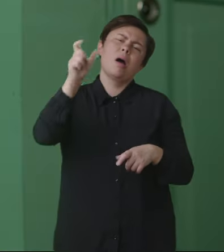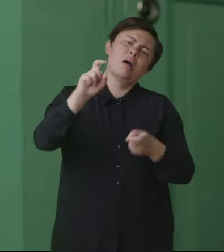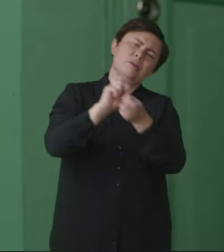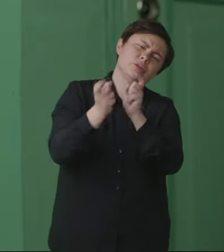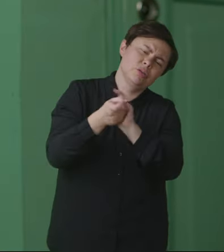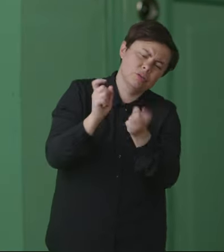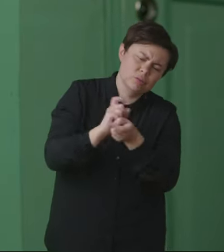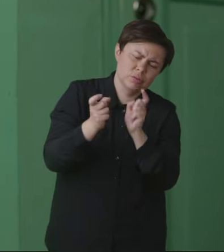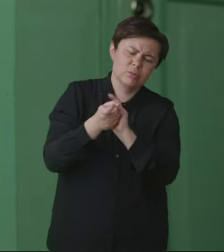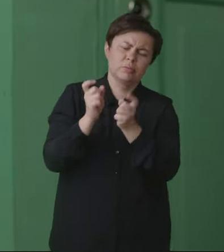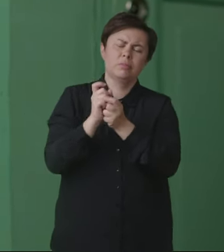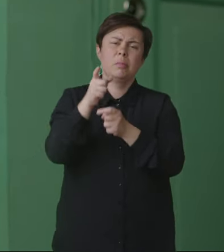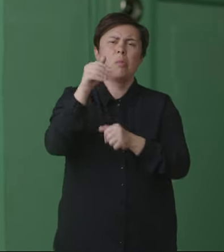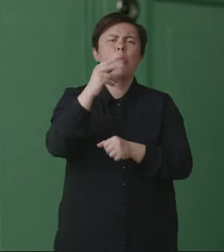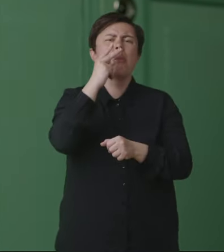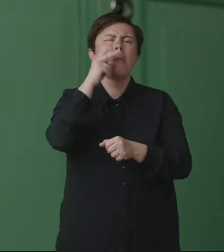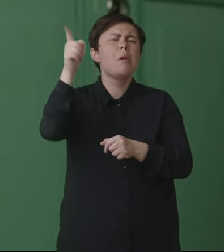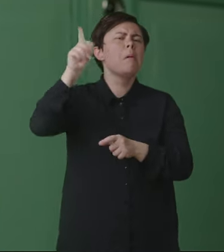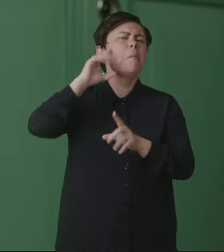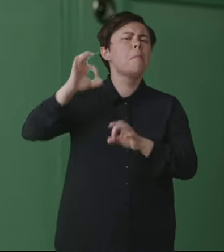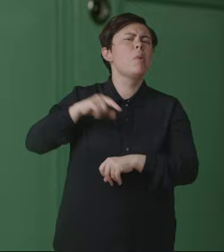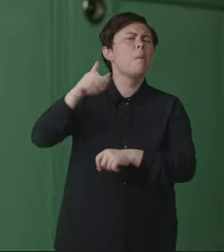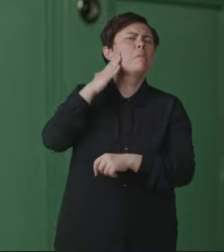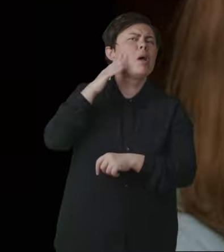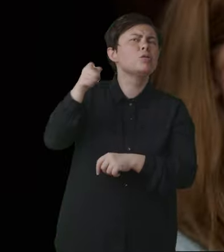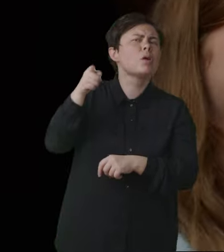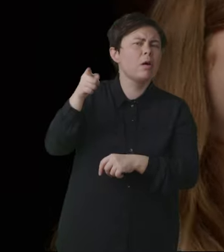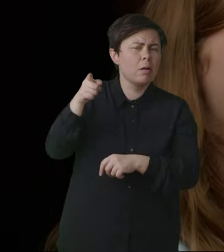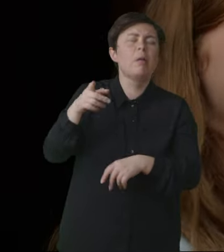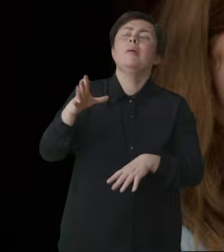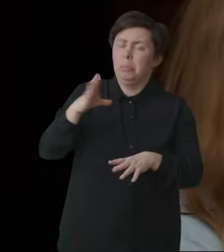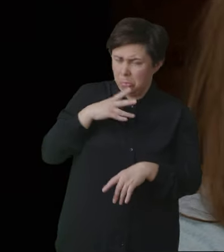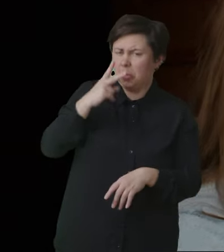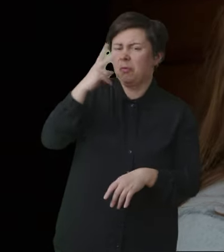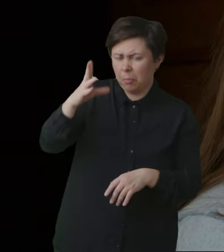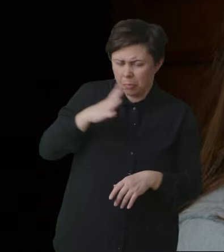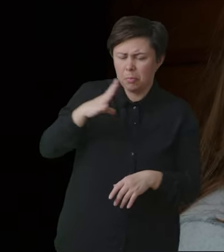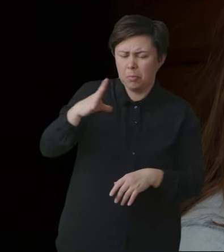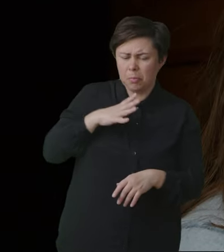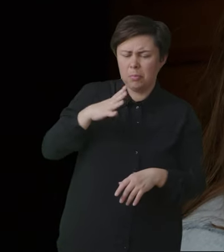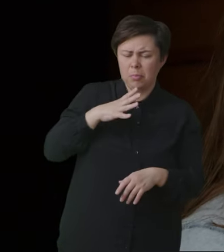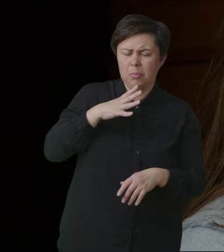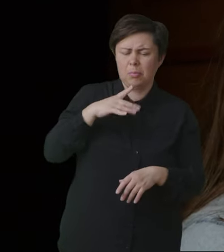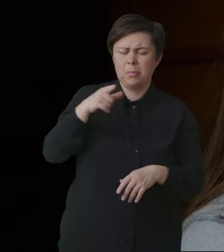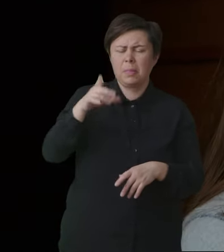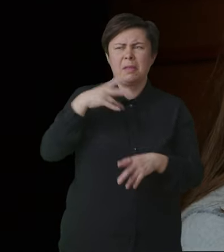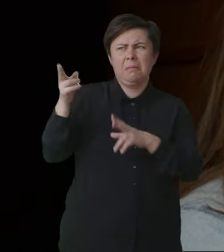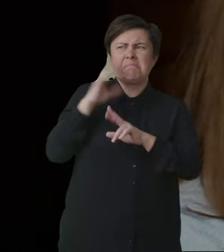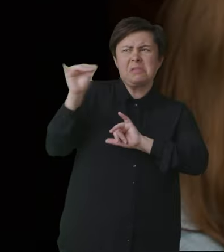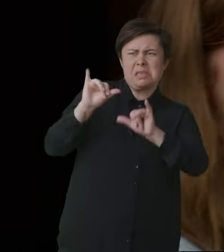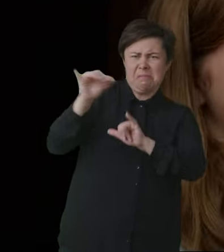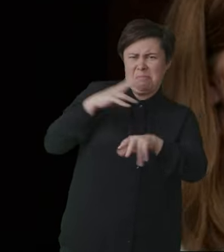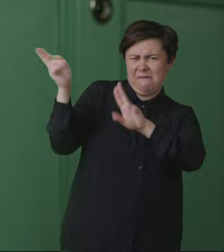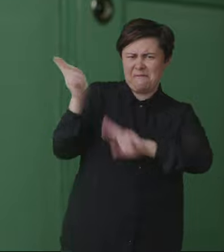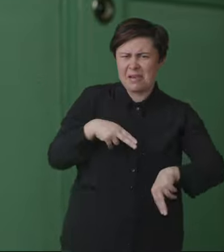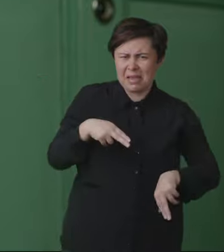siatko. Pani może widziała tego pana, co tu mieszka? Widziałam. Po północy jakoś, jak wracał z imprezki jakiejś